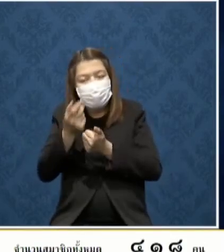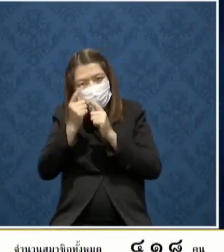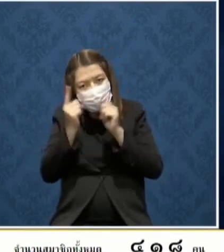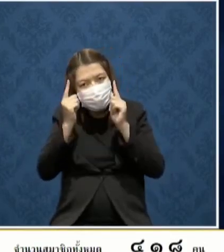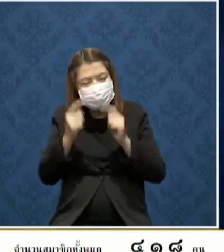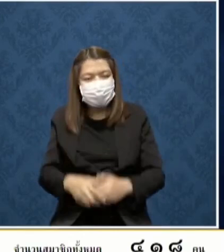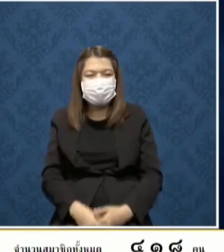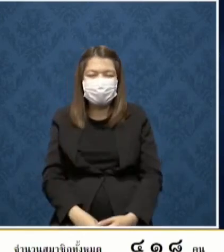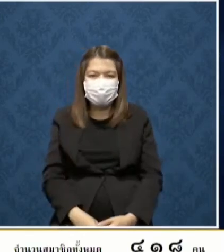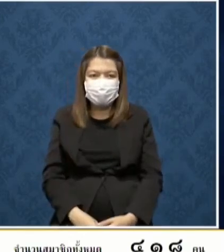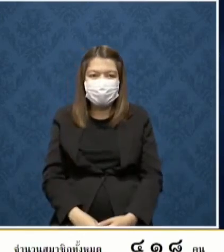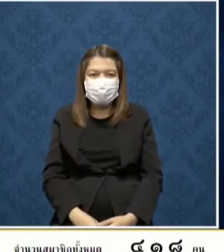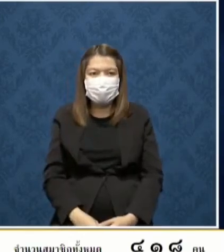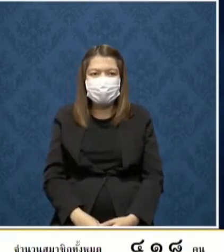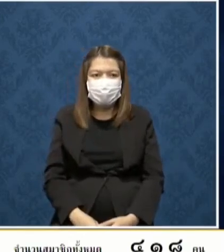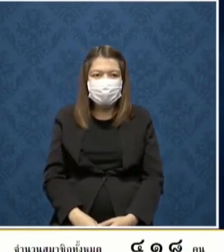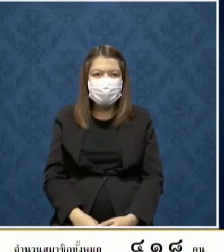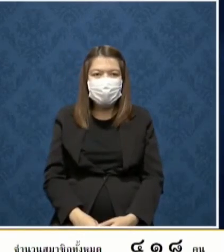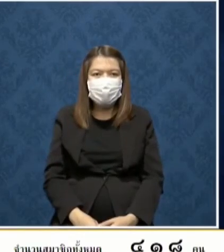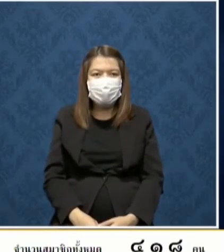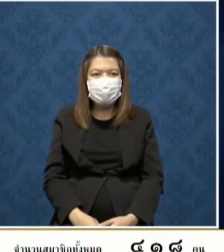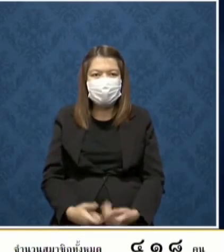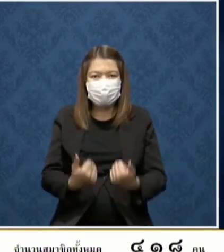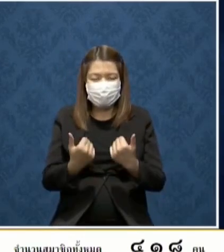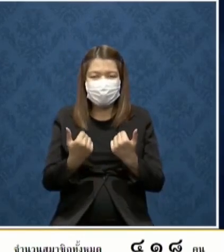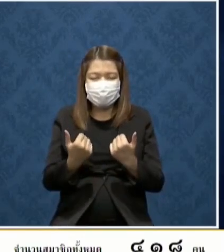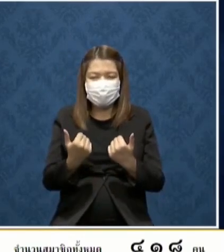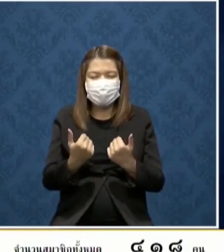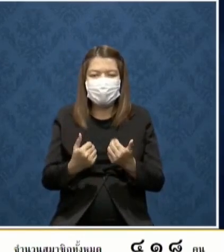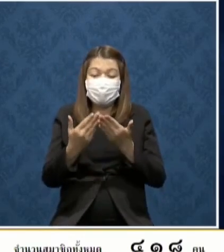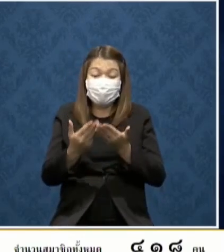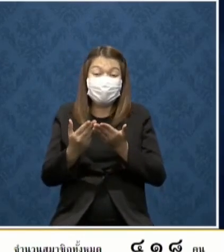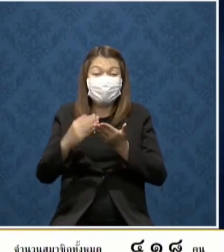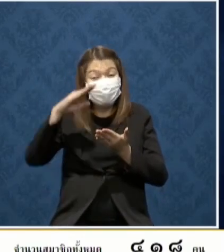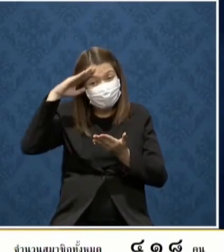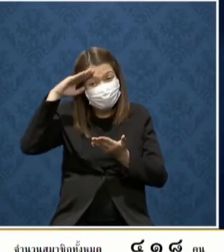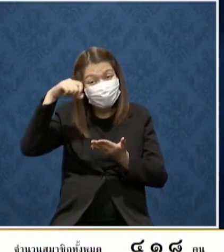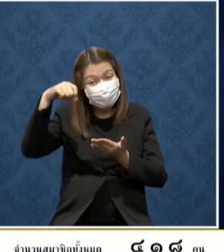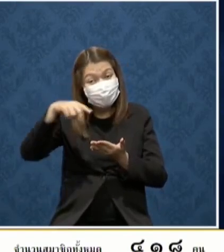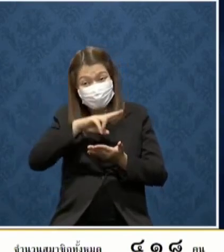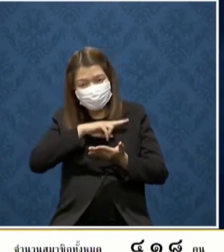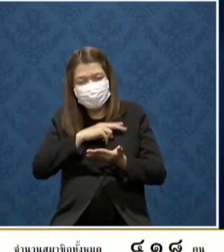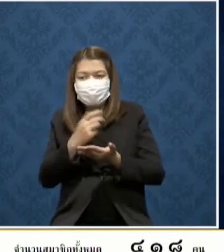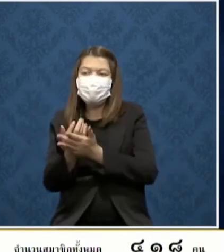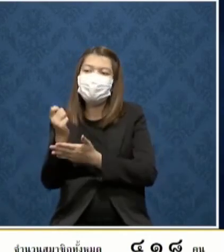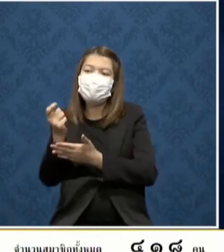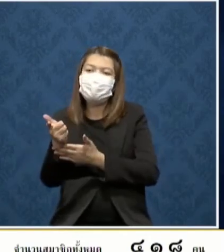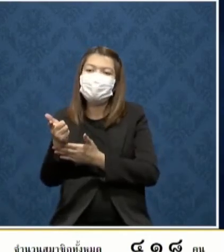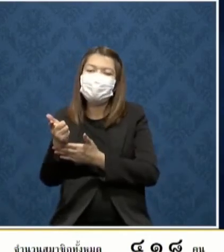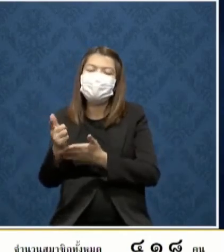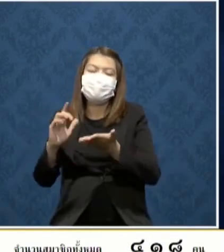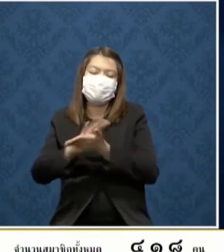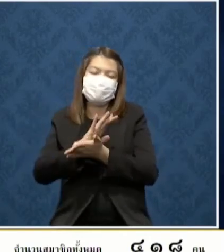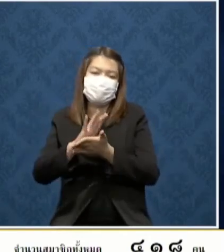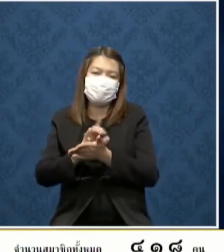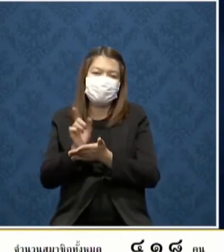ผมกตัวร p deตกลงแล้วรอบนี้เนี่ย คGreg Brooke Arcเองหรอจ้างเขาซ่อมก็พบวdaleนยดน